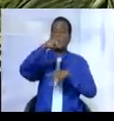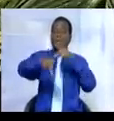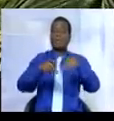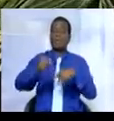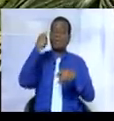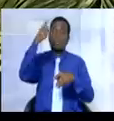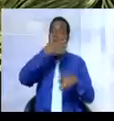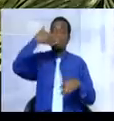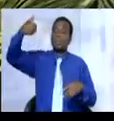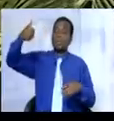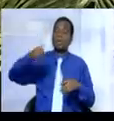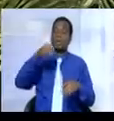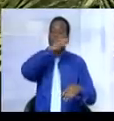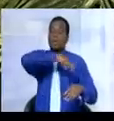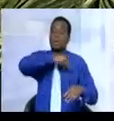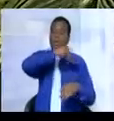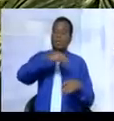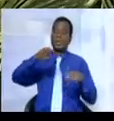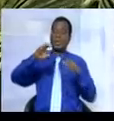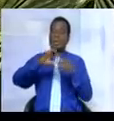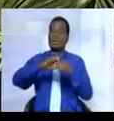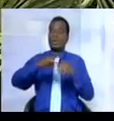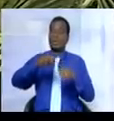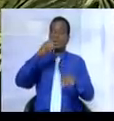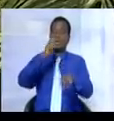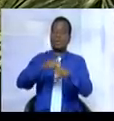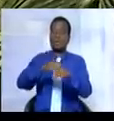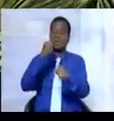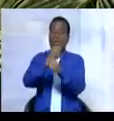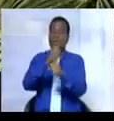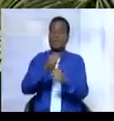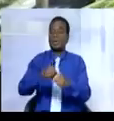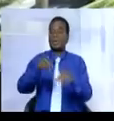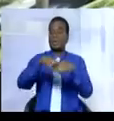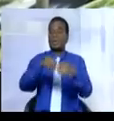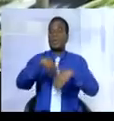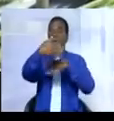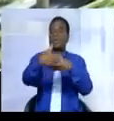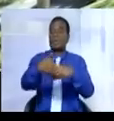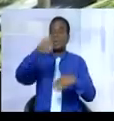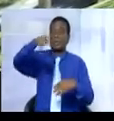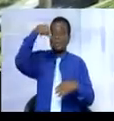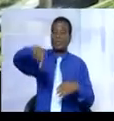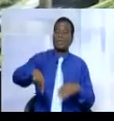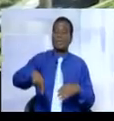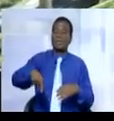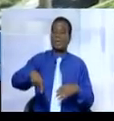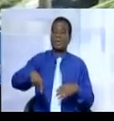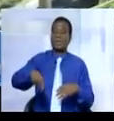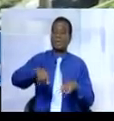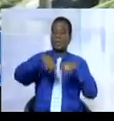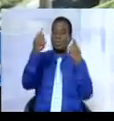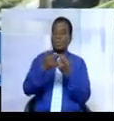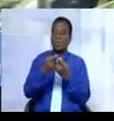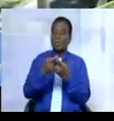de comprendre mieux les missions de la CDVR, le mandat de la CDVR et les étapes qui arrivent. Il faut que la CDVR mette